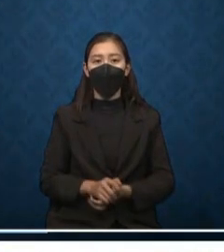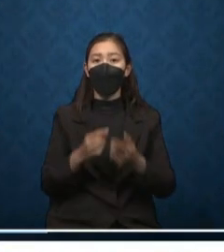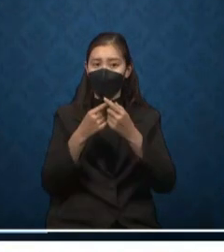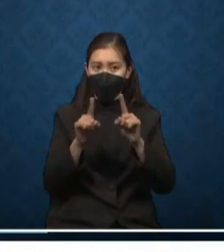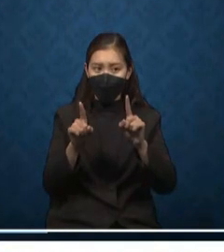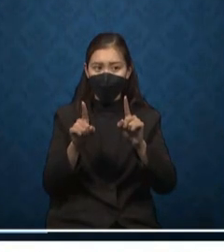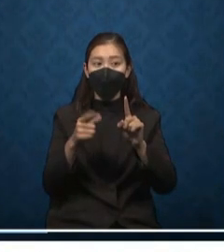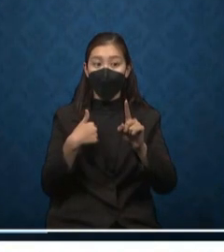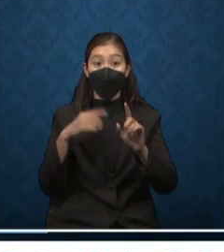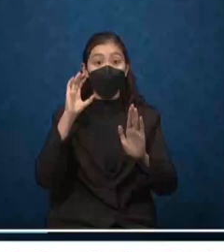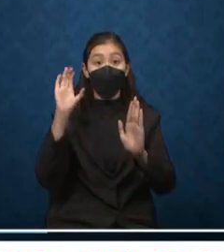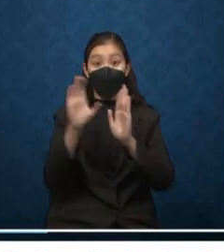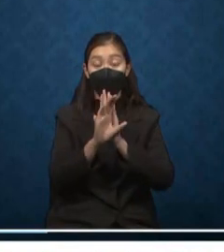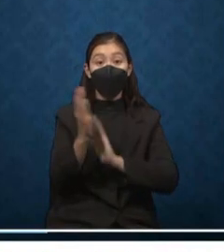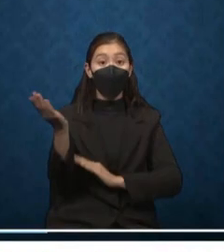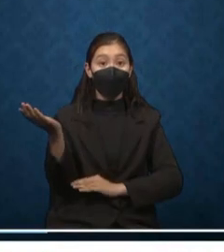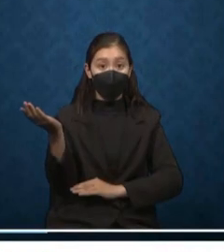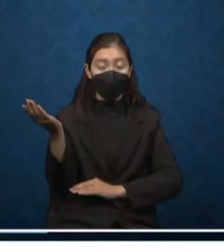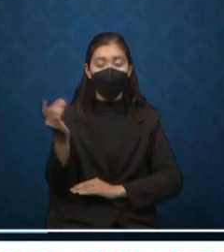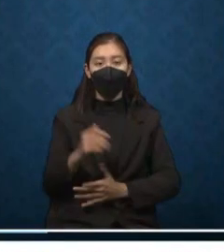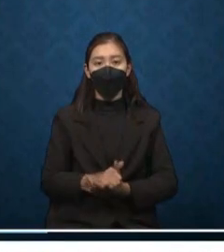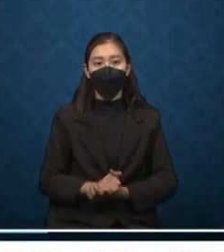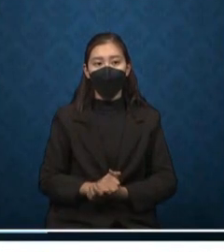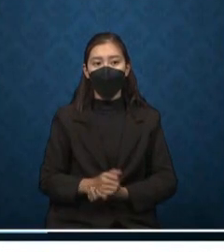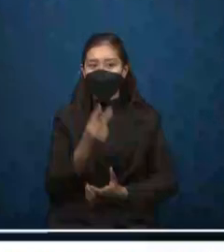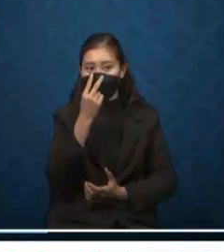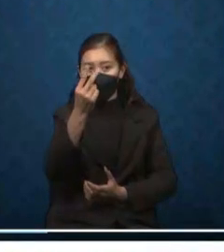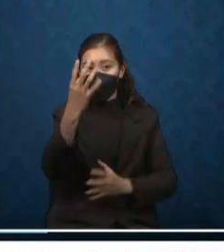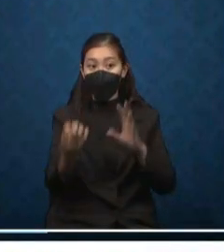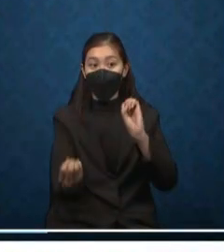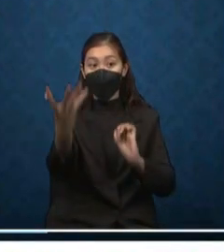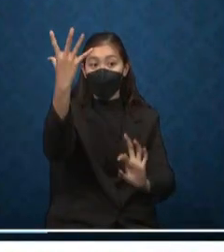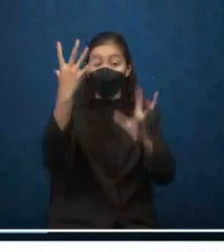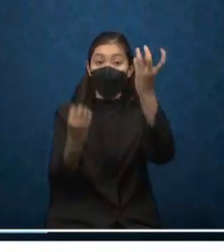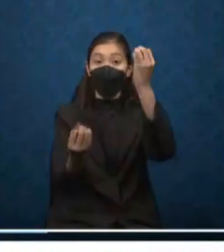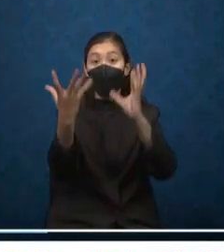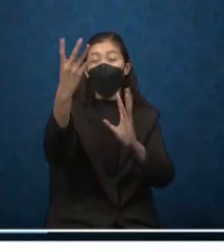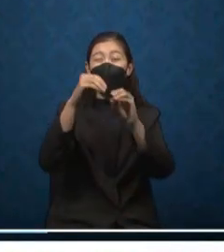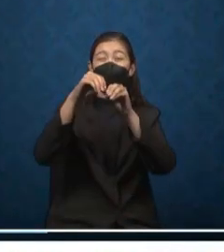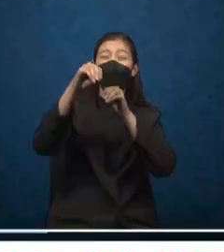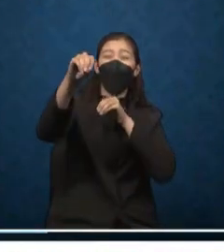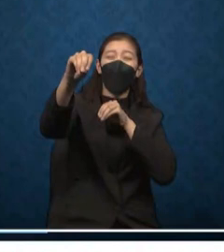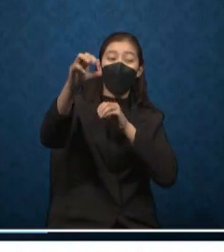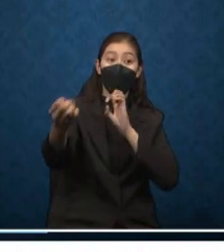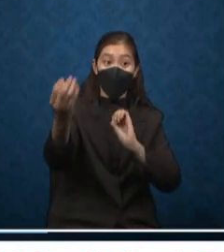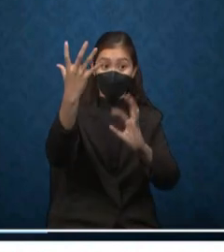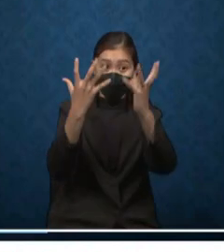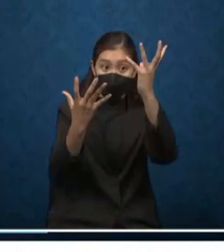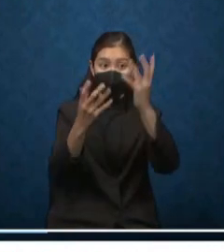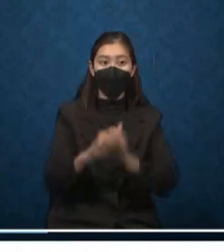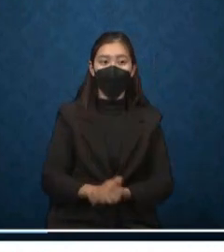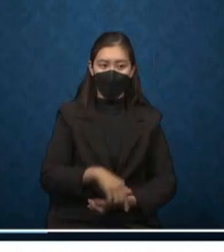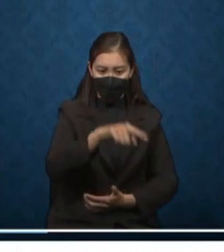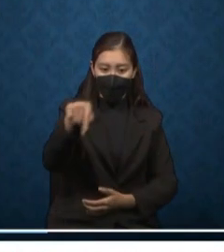าพที่ฉายอยู่นี้ที่จริงถ้าท่านดูจากแนวต้นไม้ที่อยู่ด้านหลังนั่นคือสภาพป่าชายเลนตามธรรมชาติที่จริงพื้นที่ที่ผมไปยืนอยู่นั้นเนี่ย